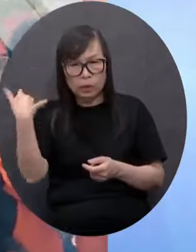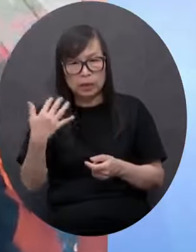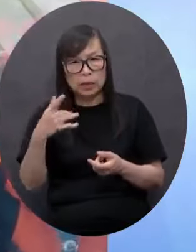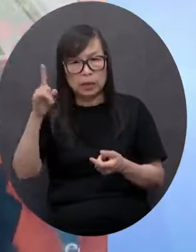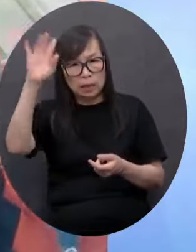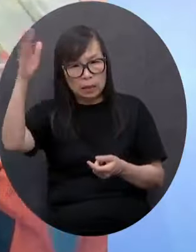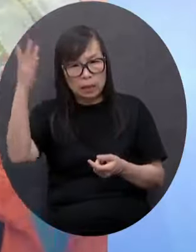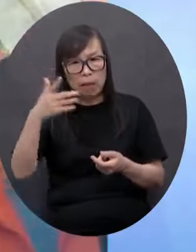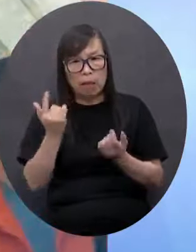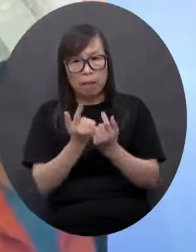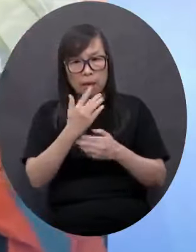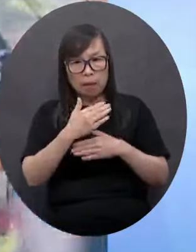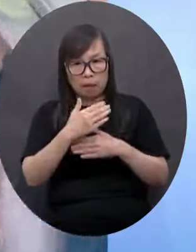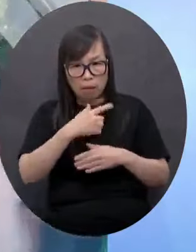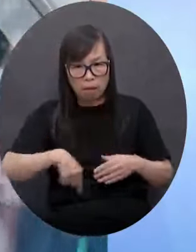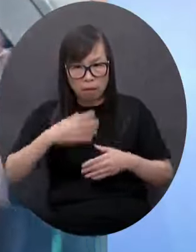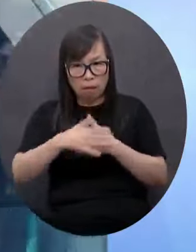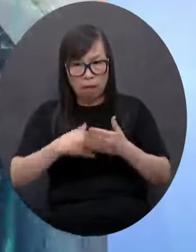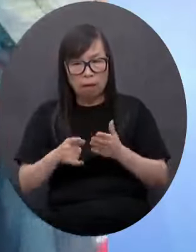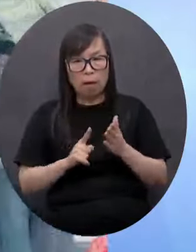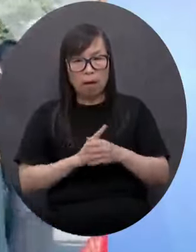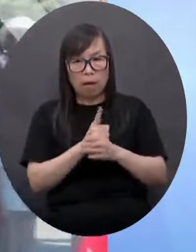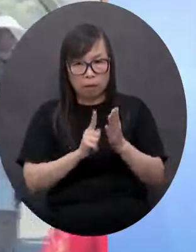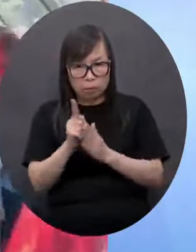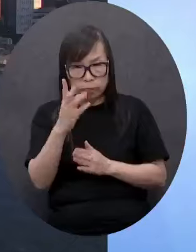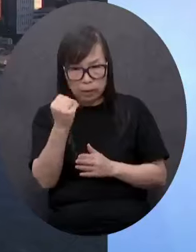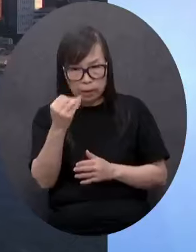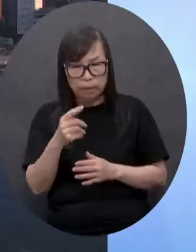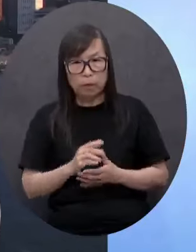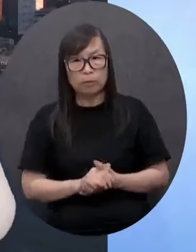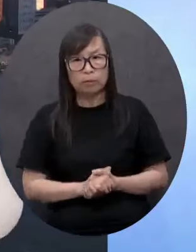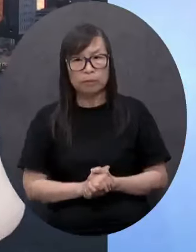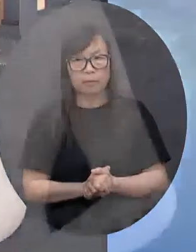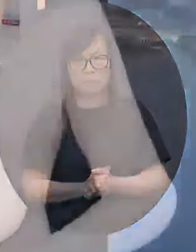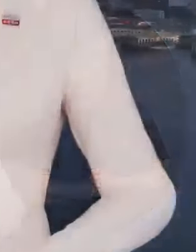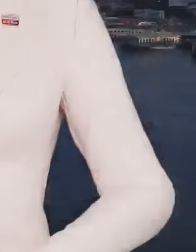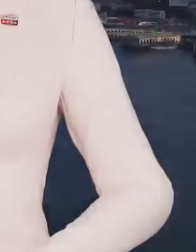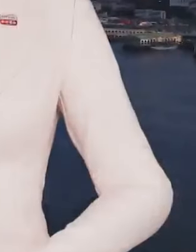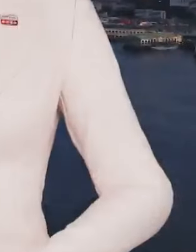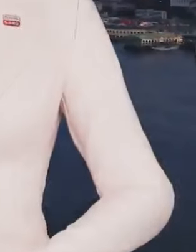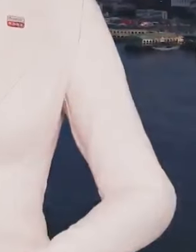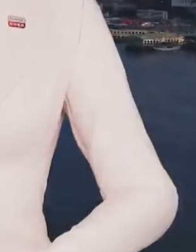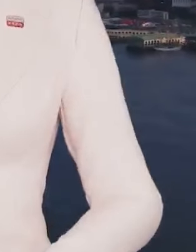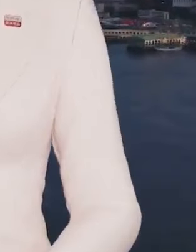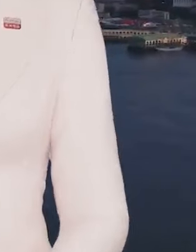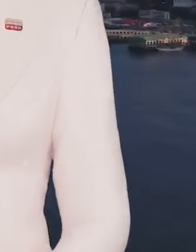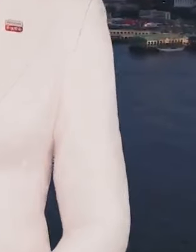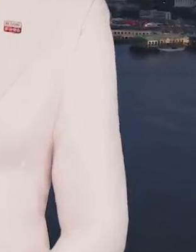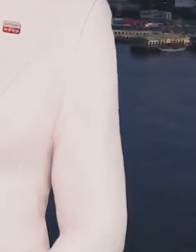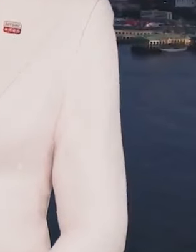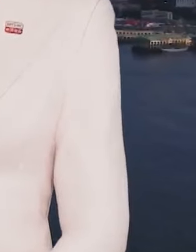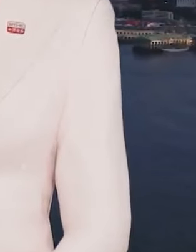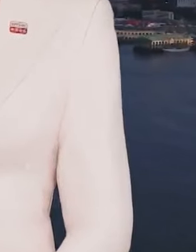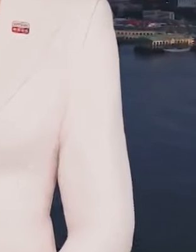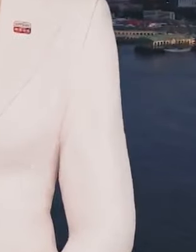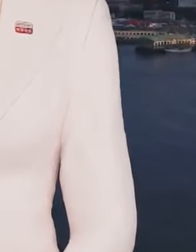北京部分地区录得超过40度的高温。 欢迎收看香港电台天气简报，我